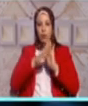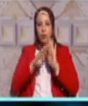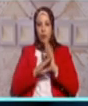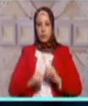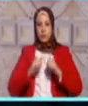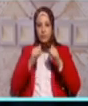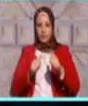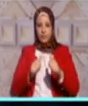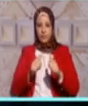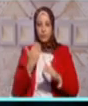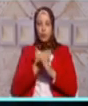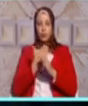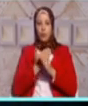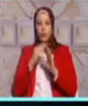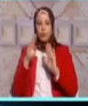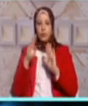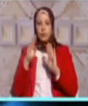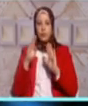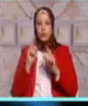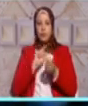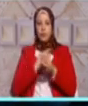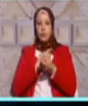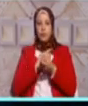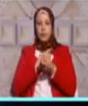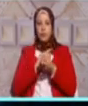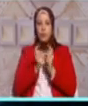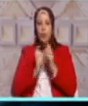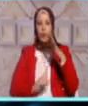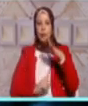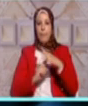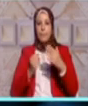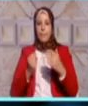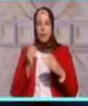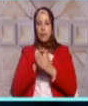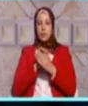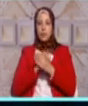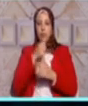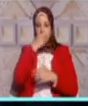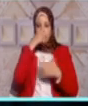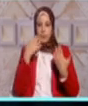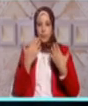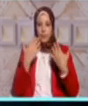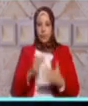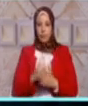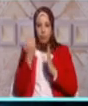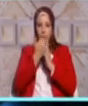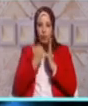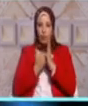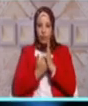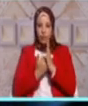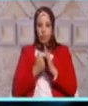المفروض تتبعها وتتخذها علشان تتحول إلى جامعة صديقة للبيئة، فيبقى في خفض للانبعاثات